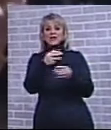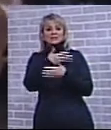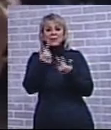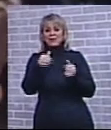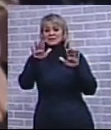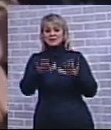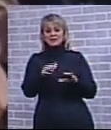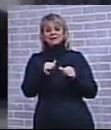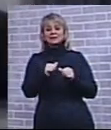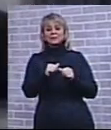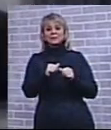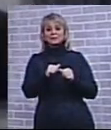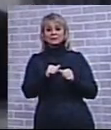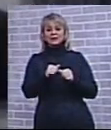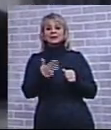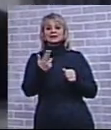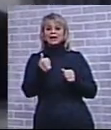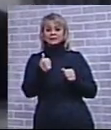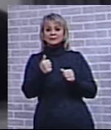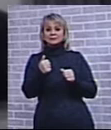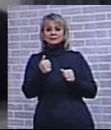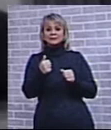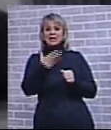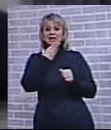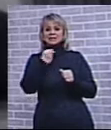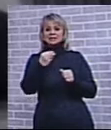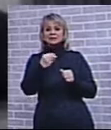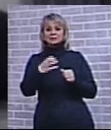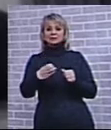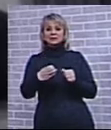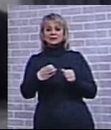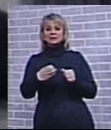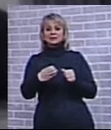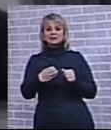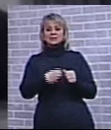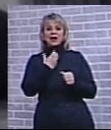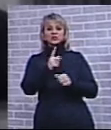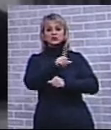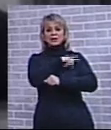мне негде». «Да, красота.